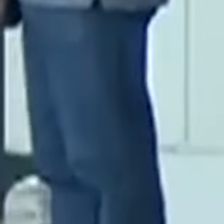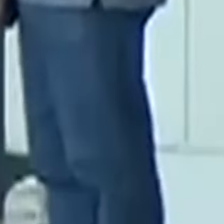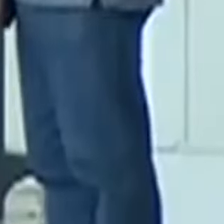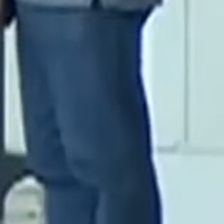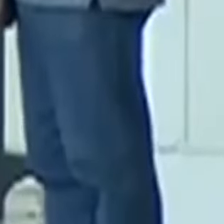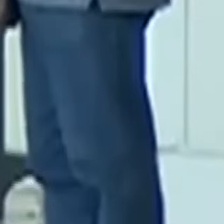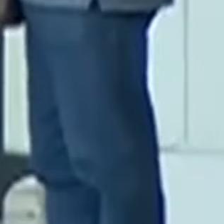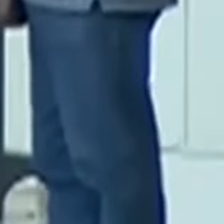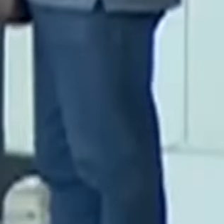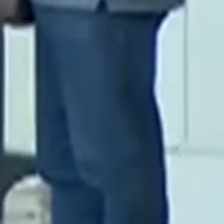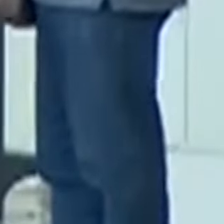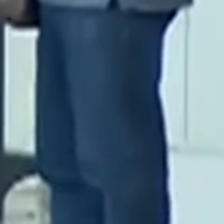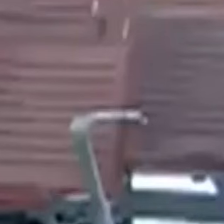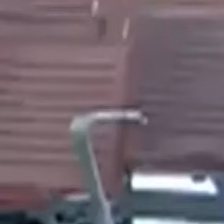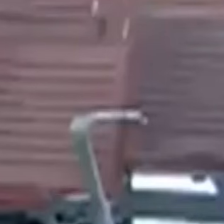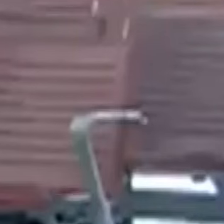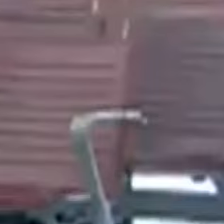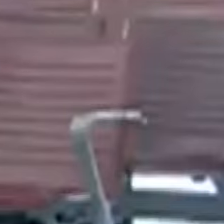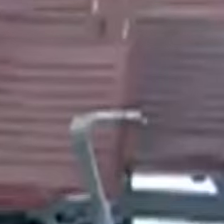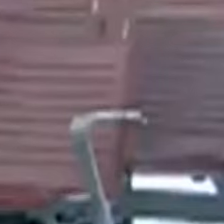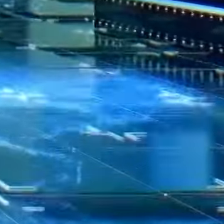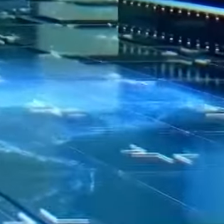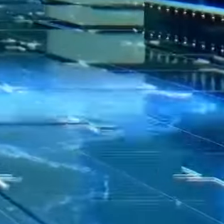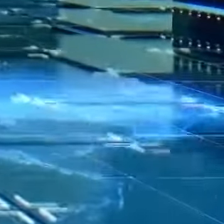Ерікқызы, Айжан Болатова, Жетісу телеарнасы.